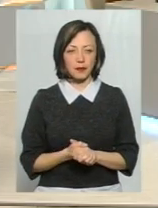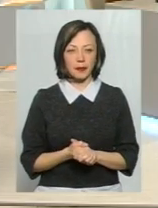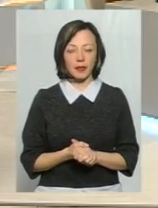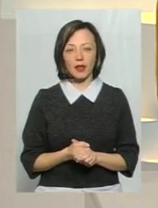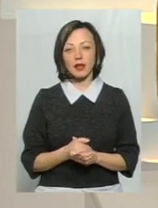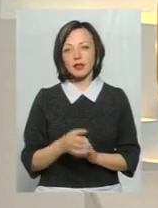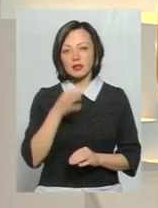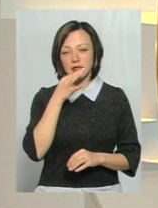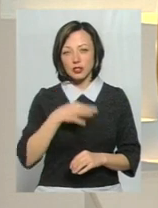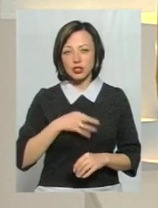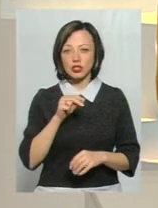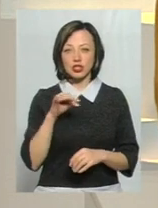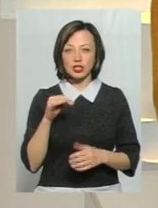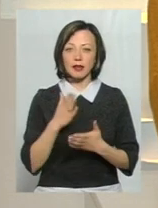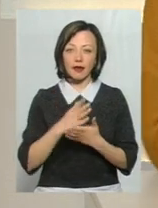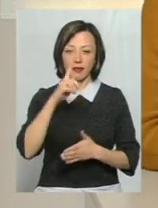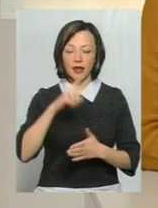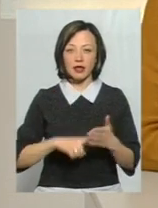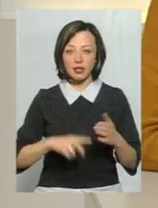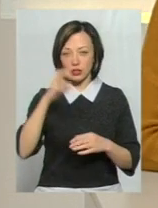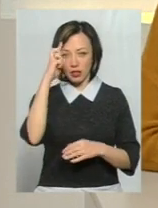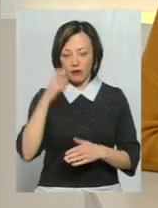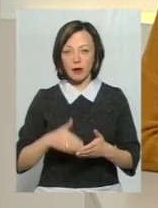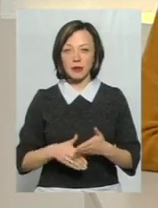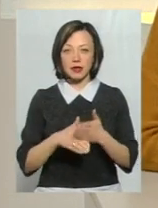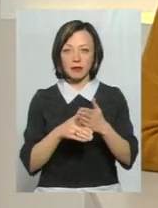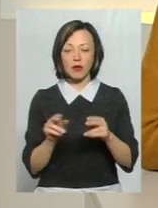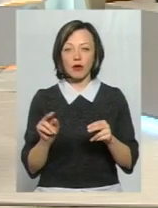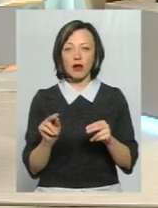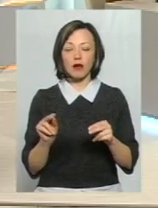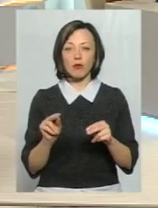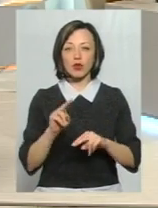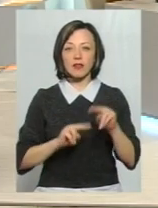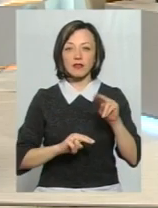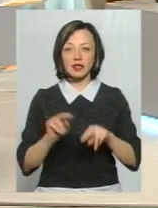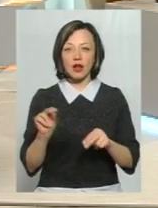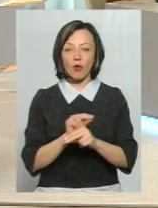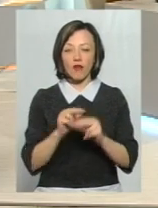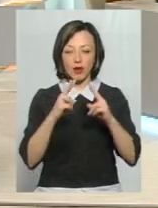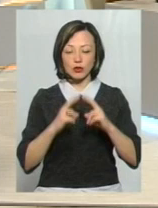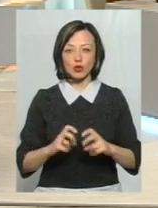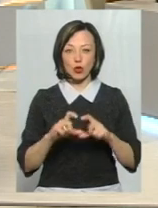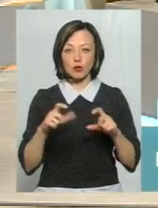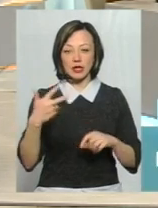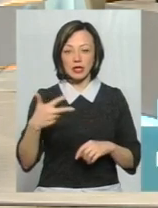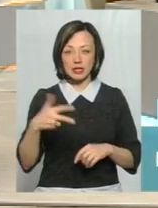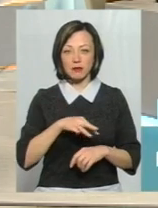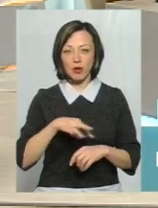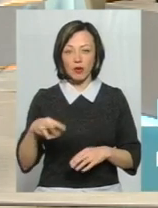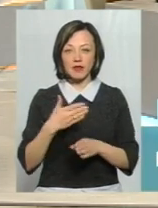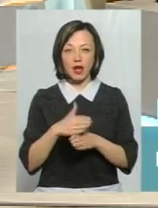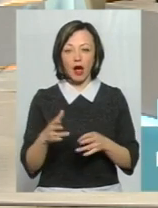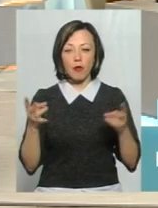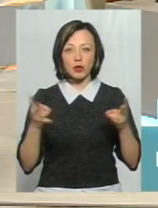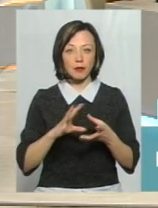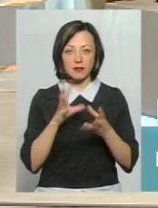надія, що держава підтримує, от, наприклад, будівництво нового лікувально-діагностичного корпусу? 30 мільйонів, так, поки що виділяється, а